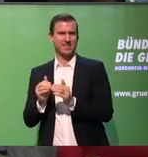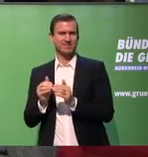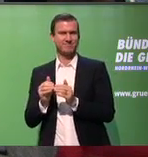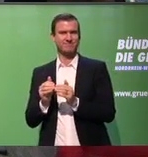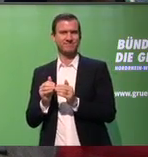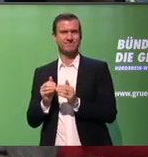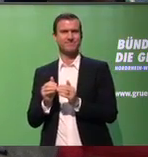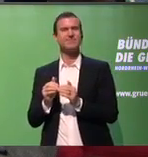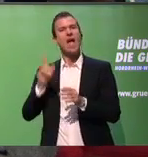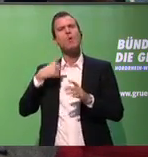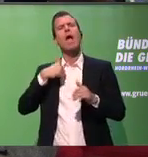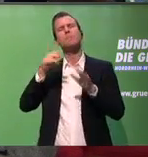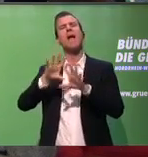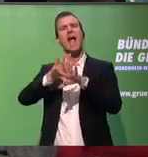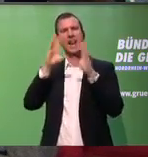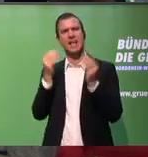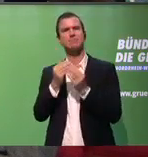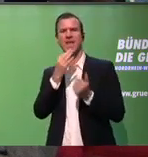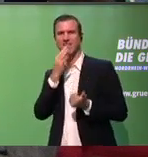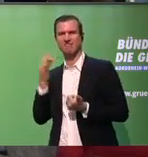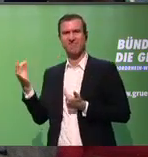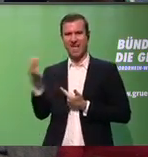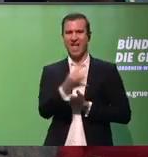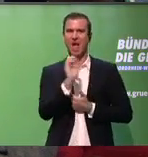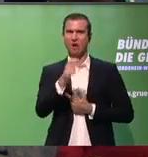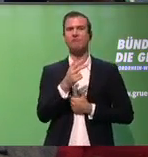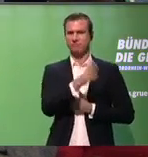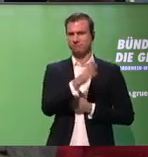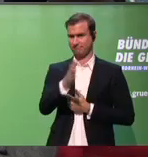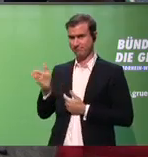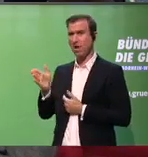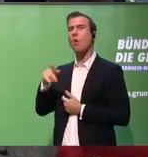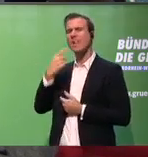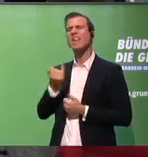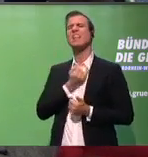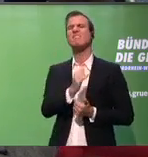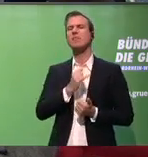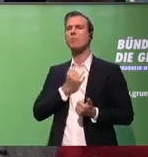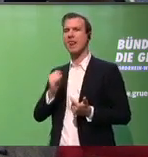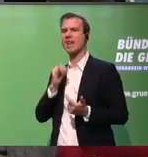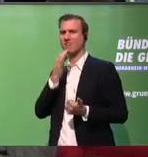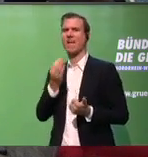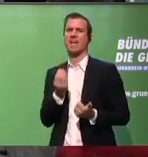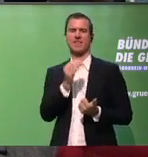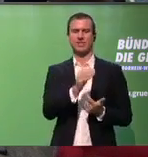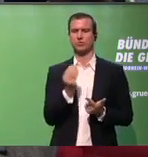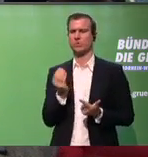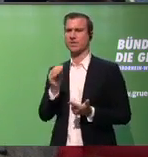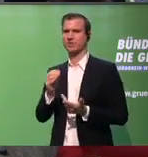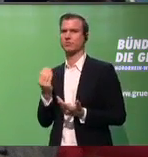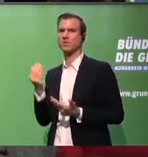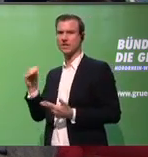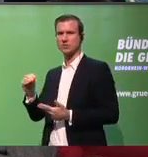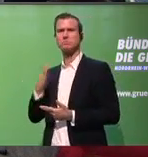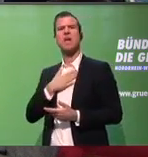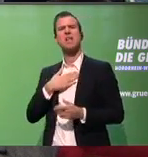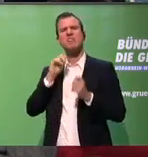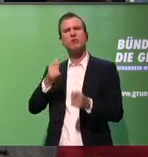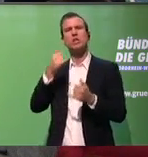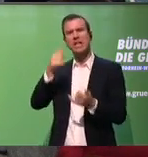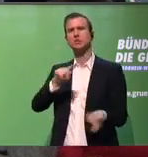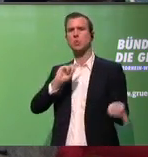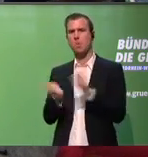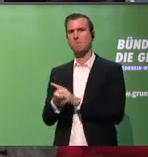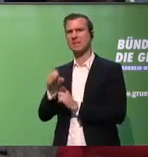wieder eine Generalfrage an alle drei stellen und dann individuelle Fragen dazu nehmen. Und ich schlage vor, wir fangen umgekehrt